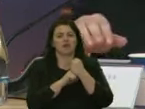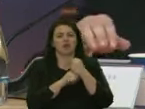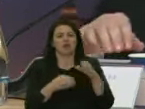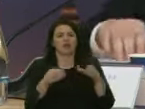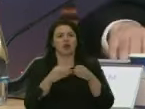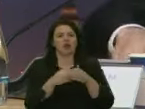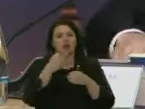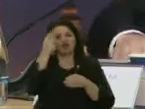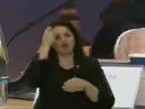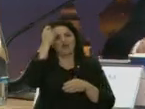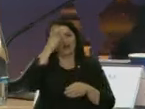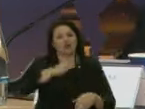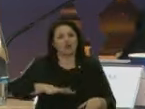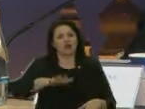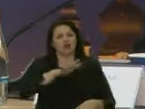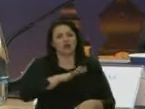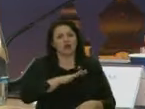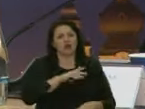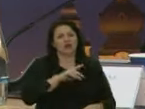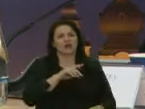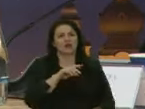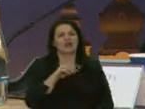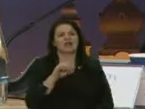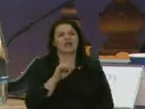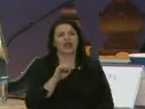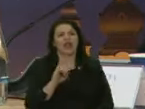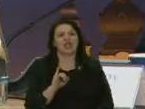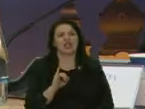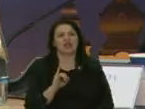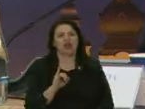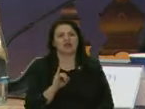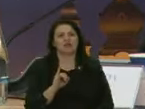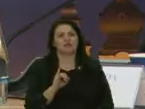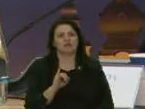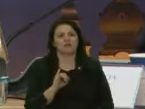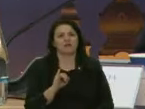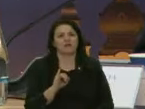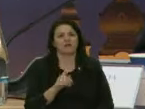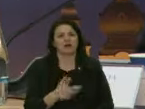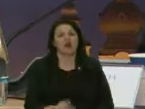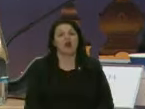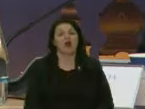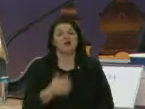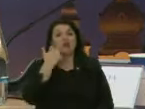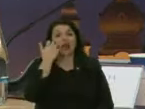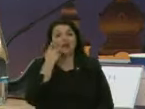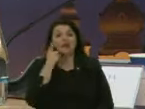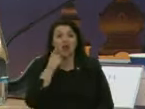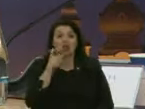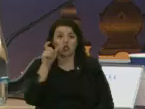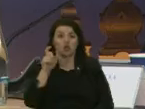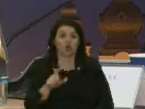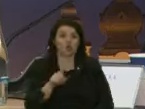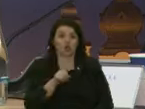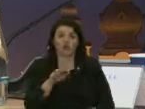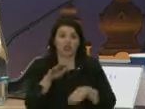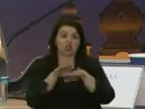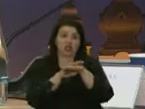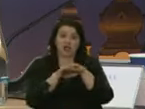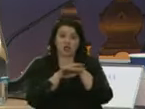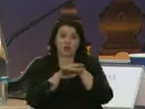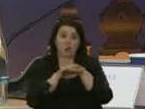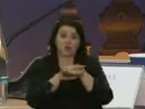dimensiunilor civice din cetate. Se numește domnul Saca Cișvan. Până când acest distins domn al cetății nu a cere scuze